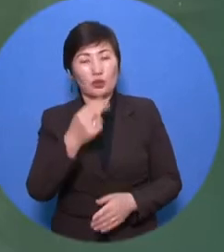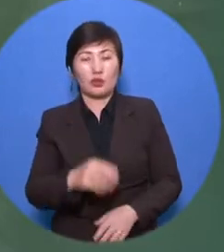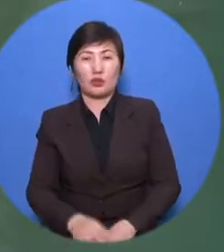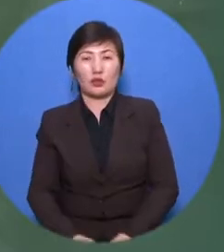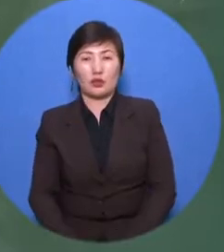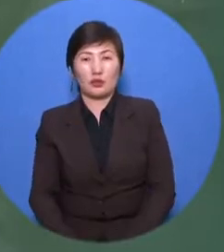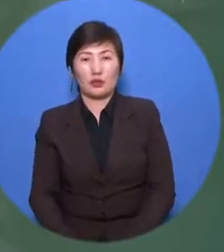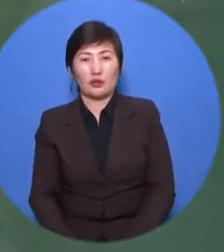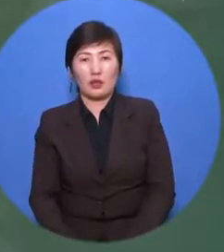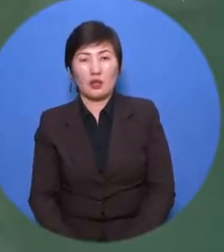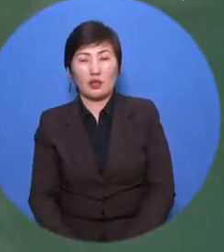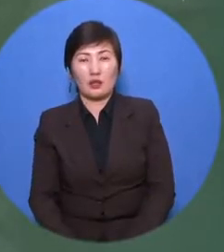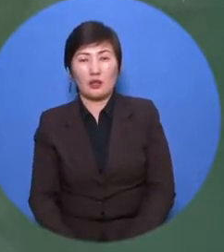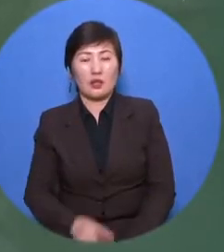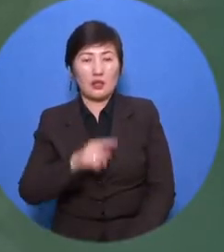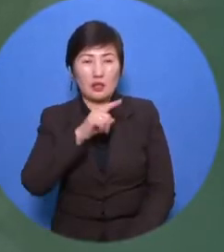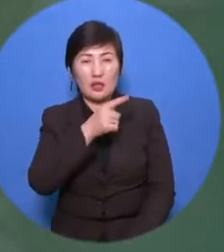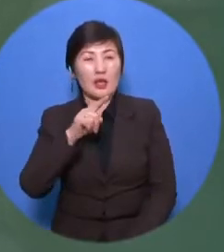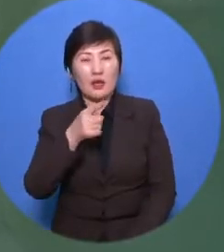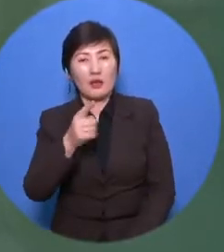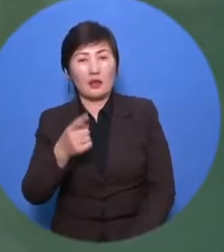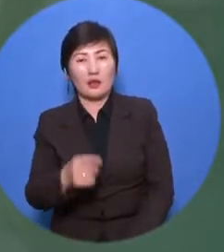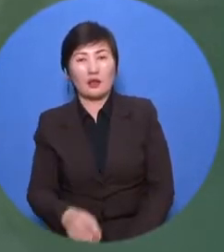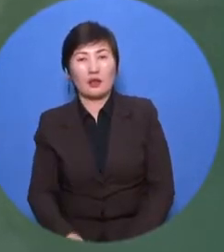эдгээр тэмдэглэгдсэн цэгүүдийн